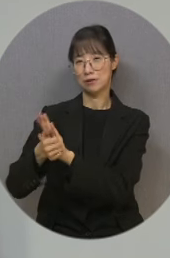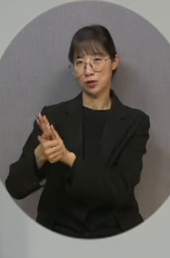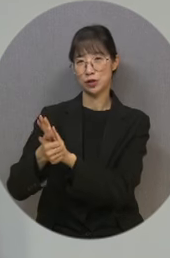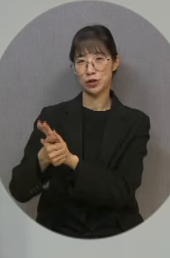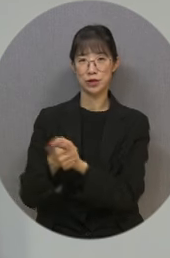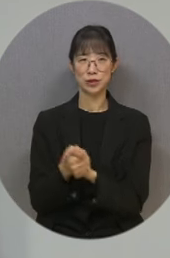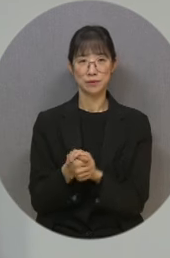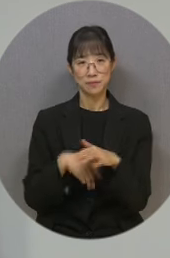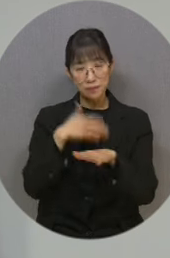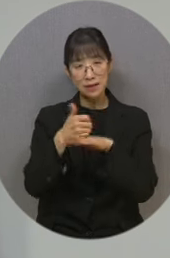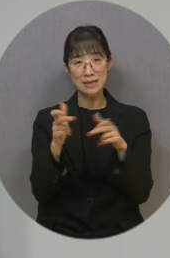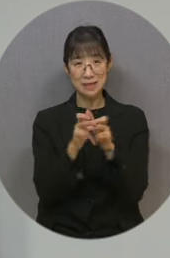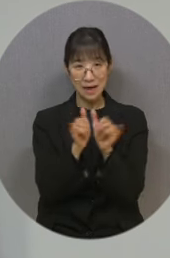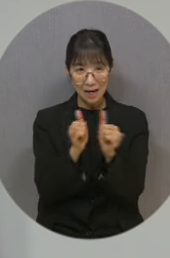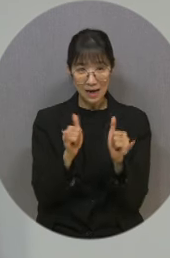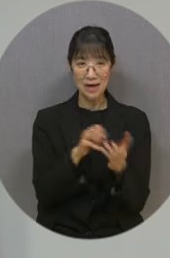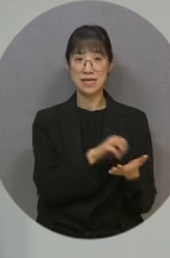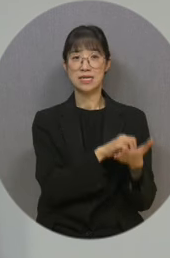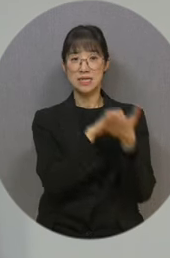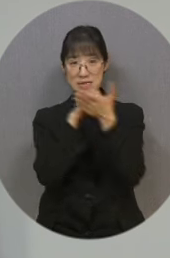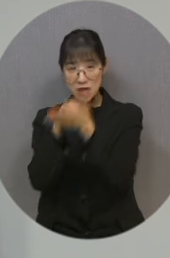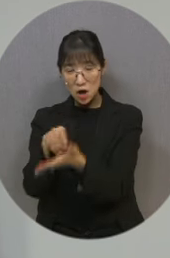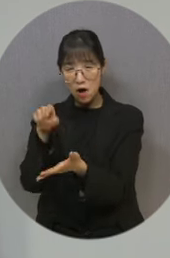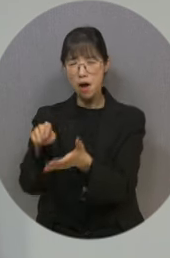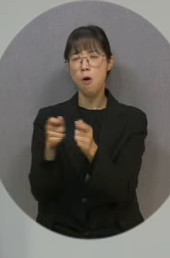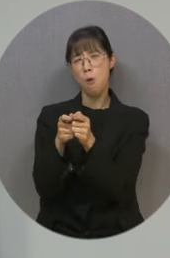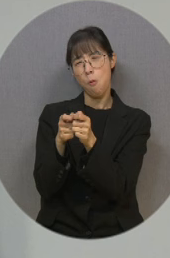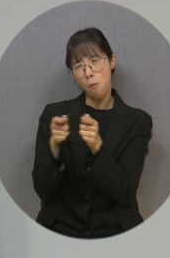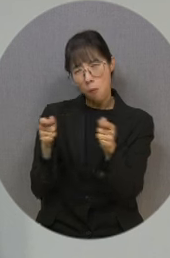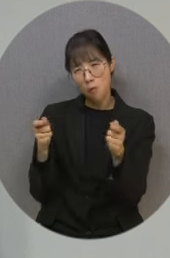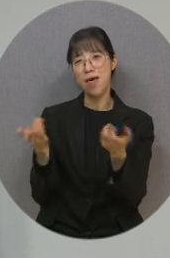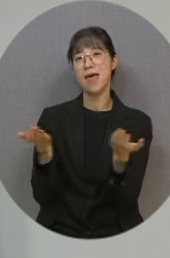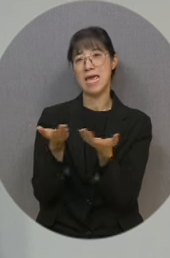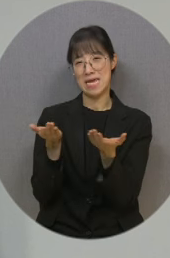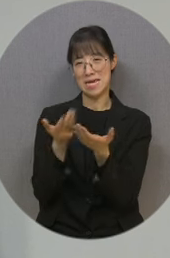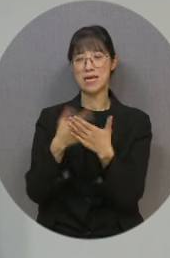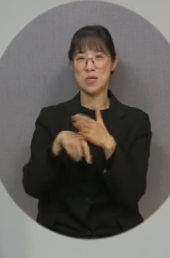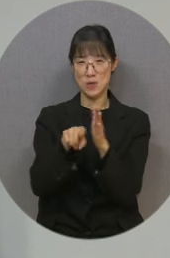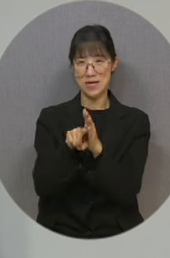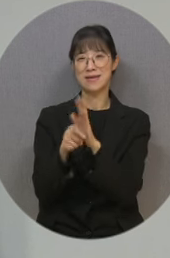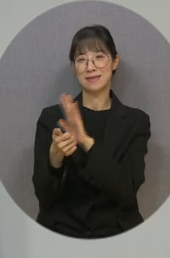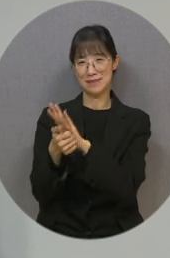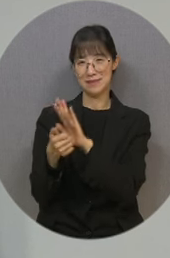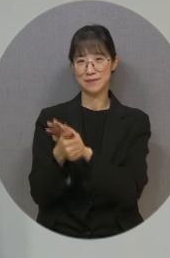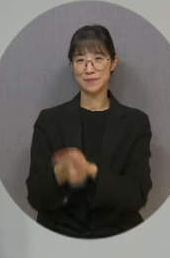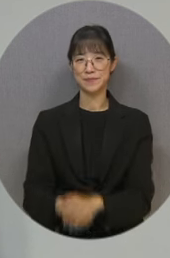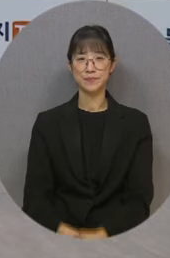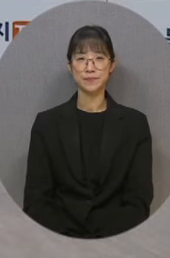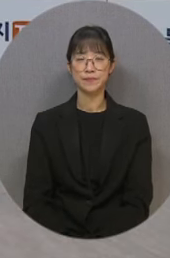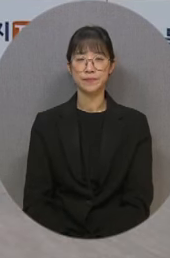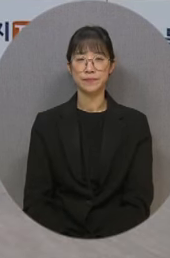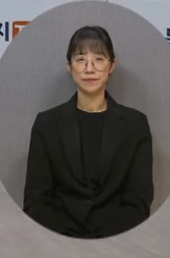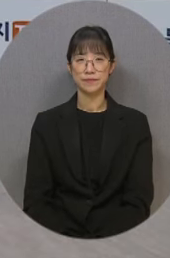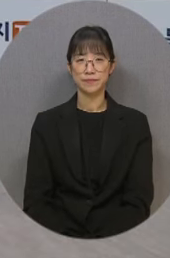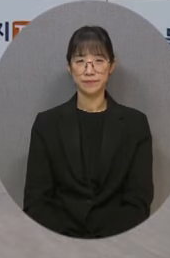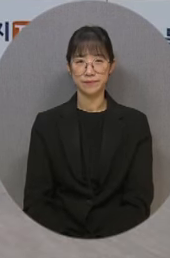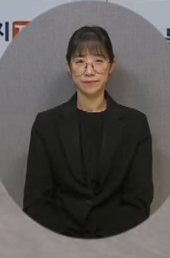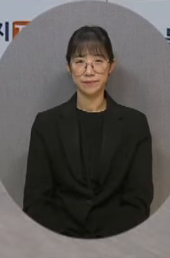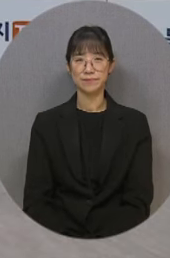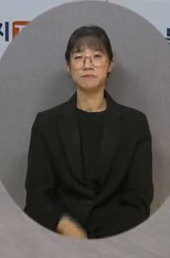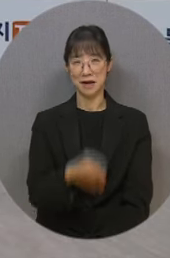그래서 장애인분들이 한번 취업하면 오랫동안 일할 수 있도록 그렇게 지금 저희가 지원을 하고 있습니다네 좋습니다